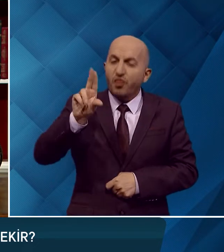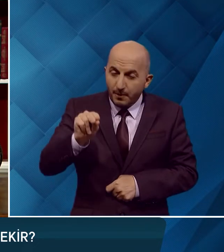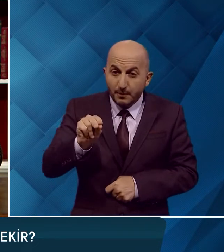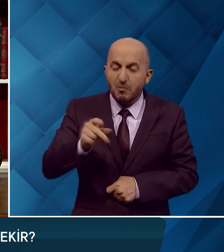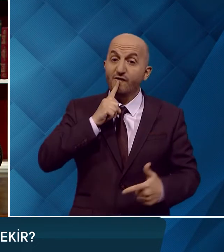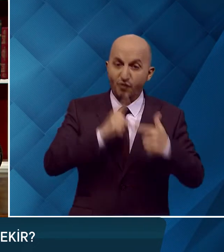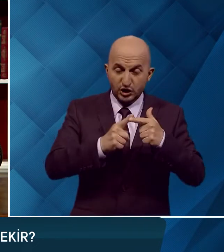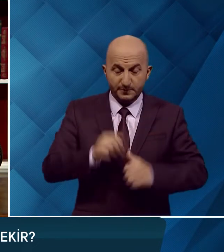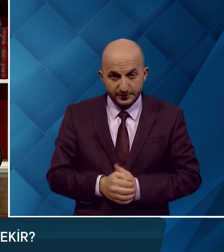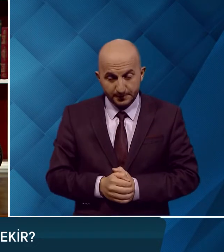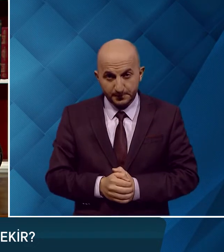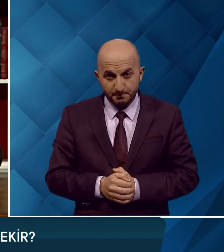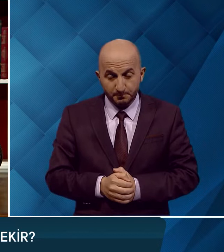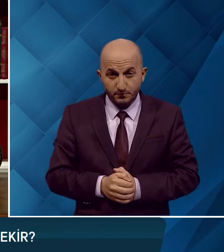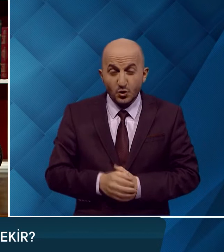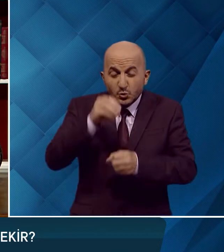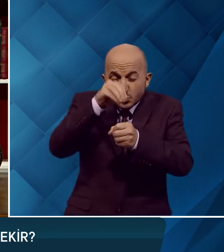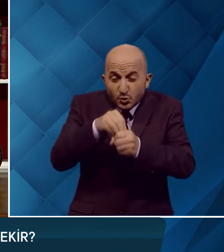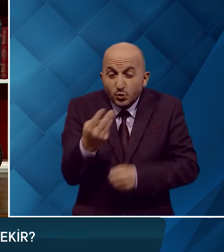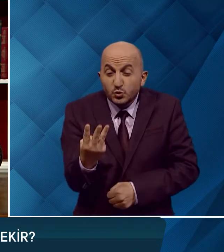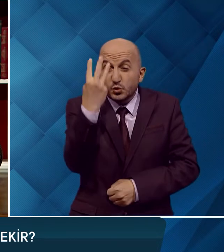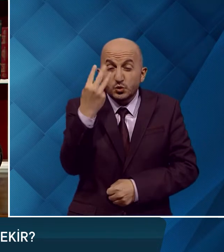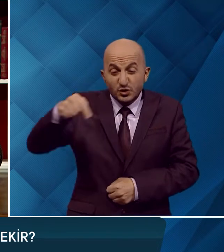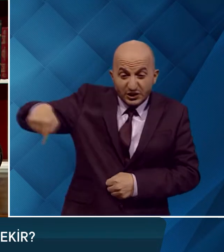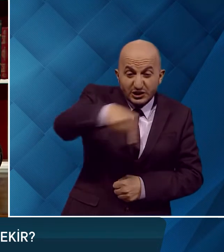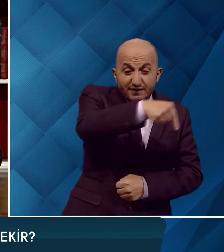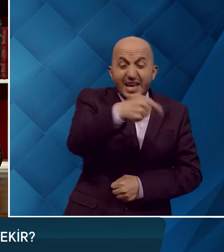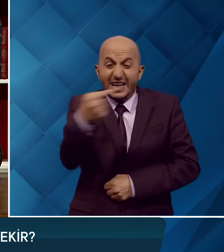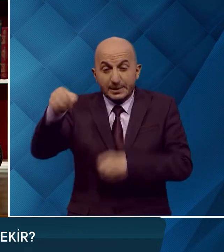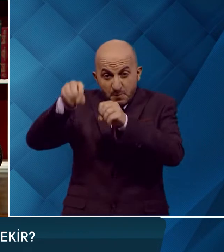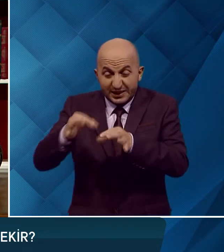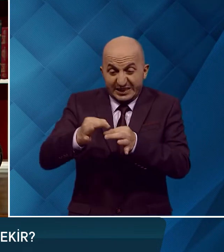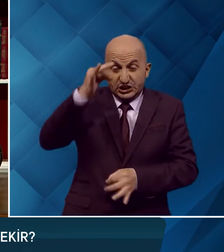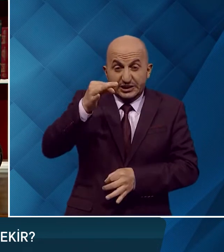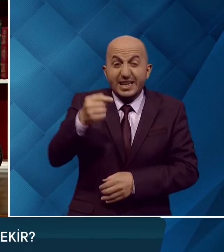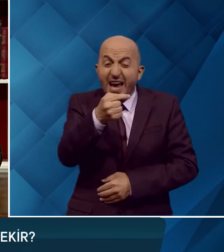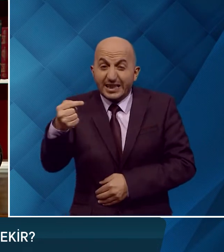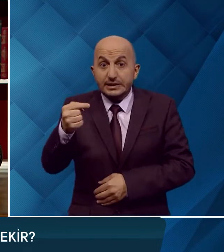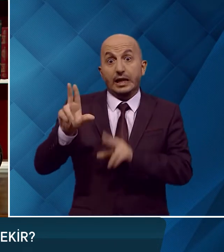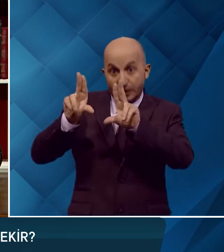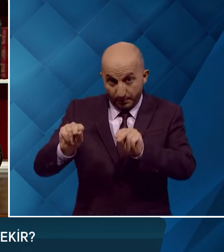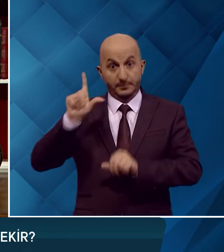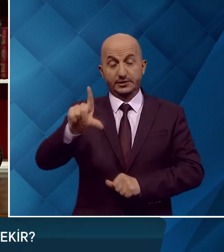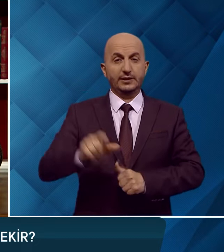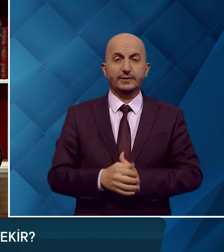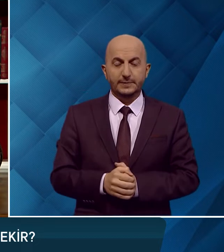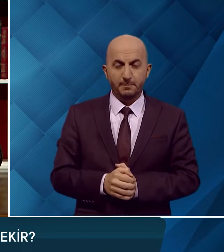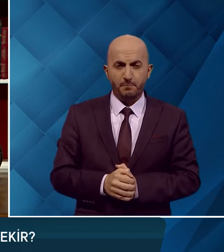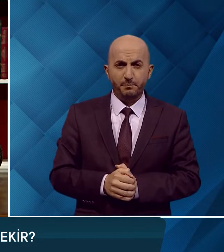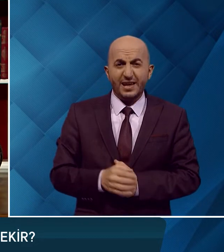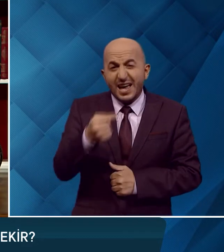tamamlamak ise vaciptir. Son üç şartı terk eden kişinin kalan şartları tamamlaması gerekir.